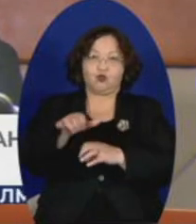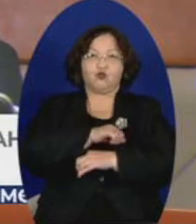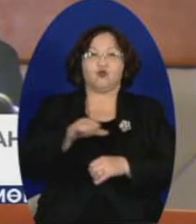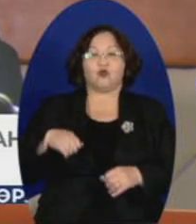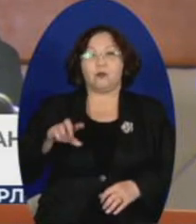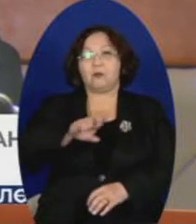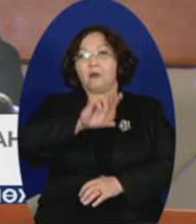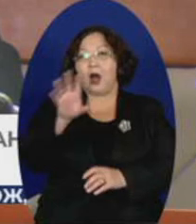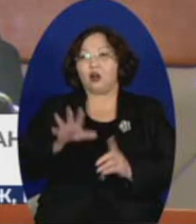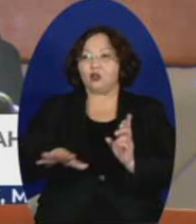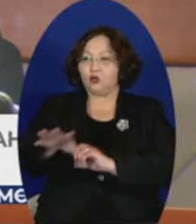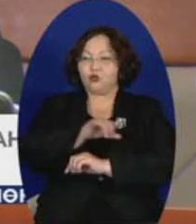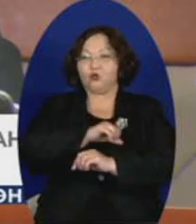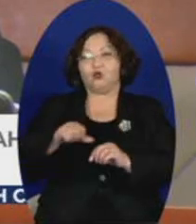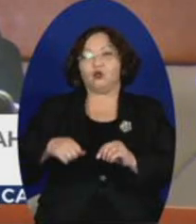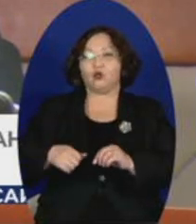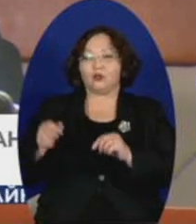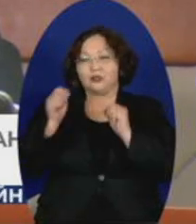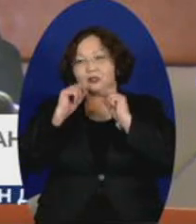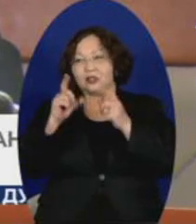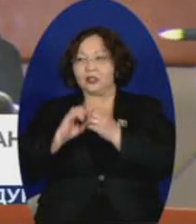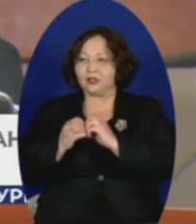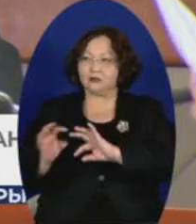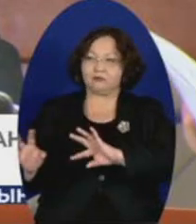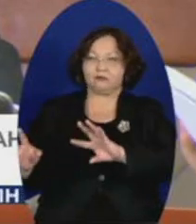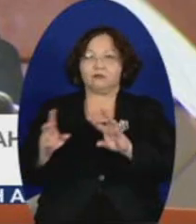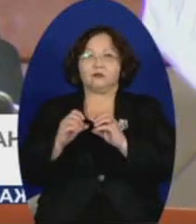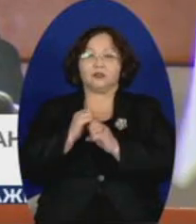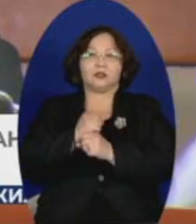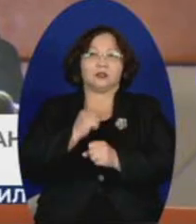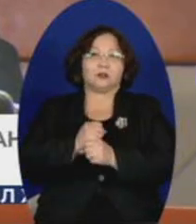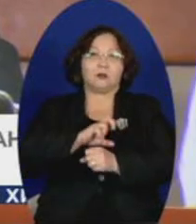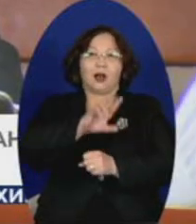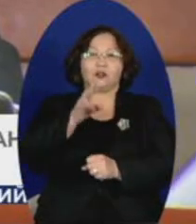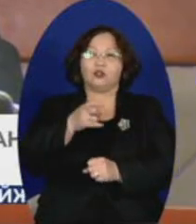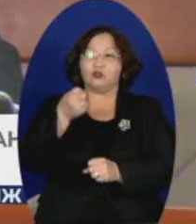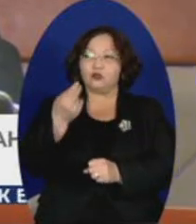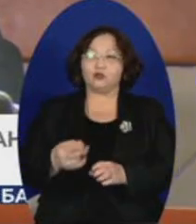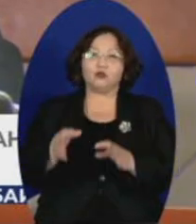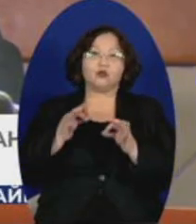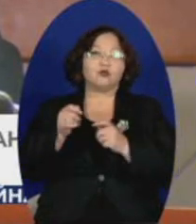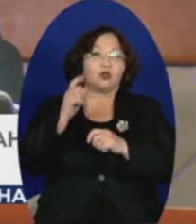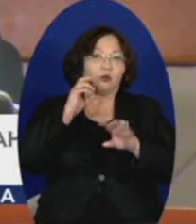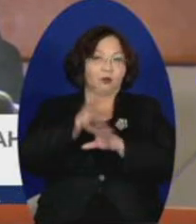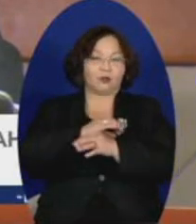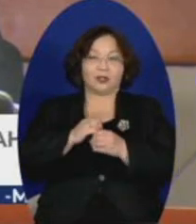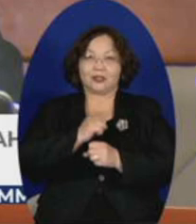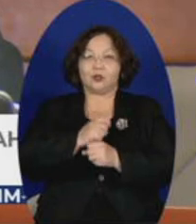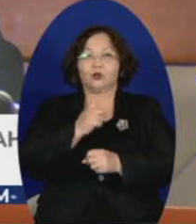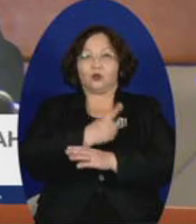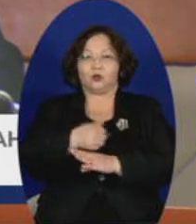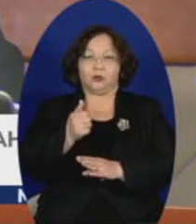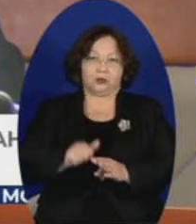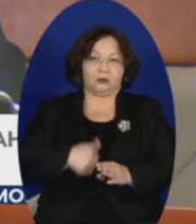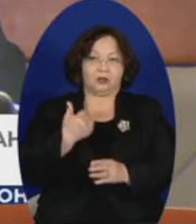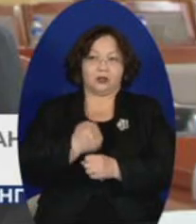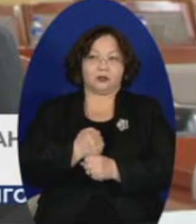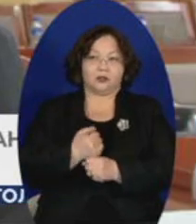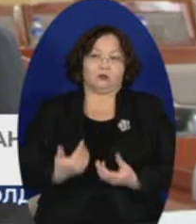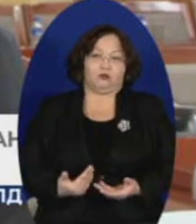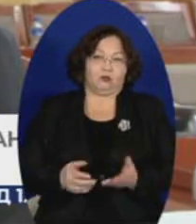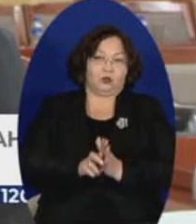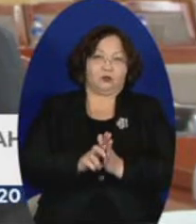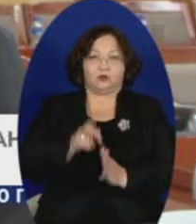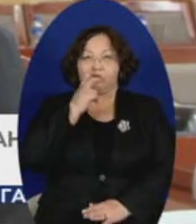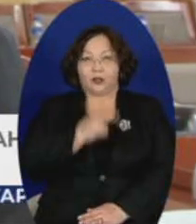байгаль орчны нөхөн сэргийг байгалийн нөөцийг зохистой ашиглах тал дээр итэх санаачлалтад ажиллаж үр дүнд хүрч болно гэдг нь бас харагдаж байна.